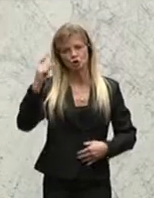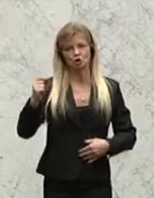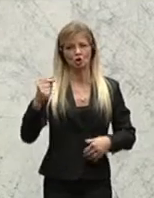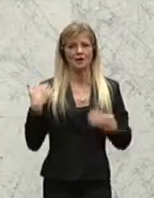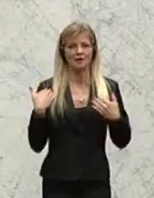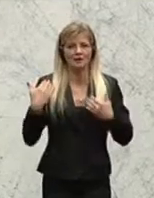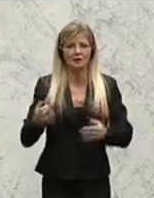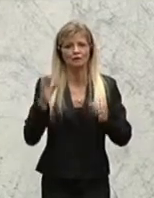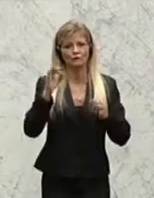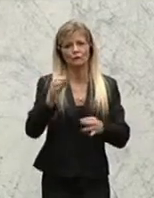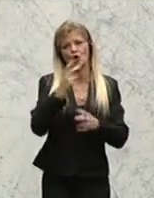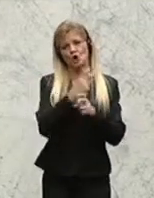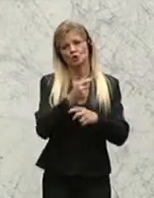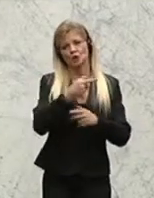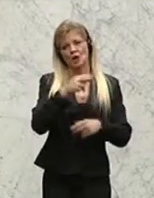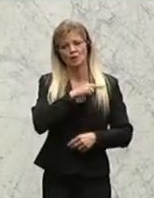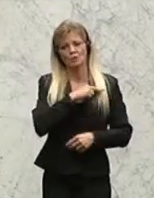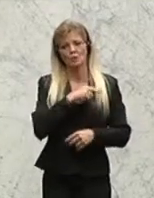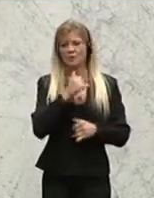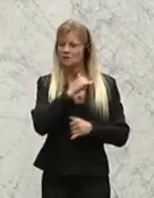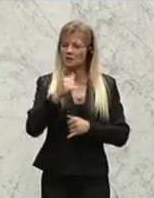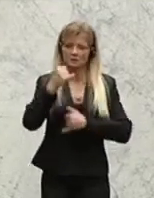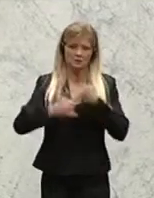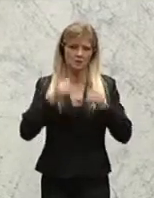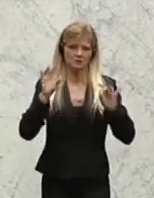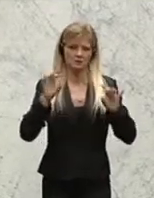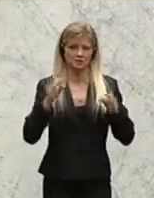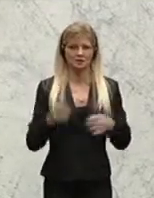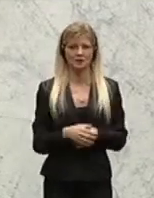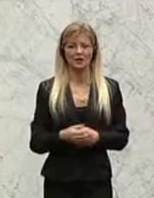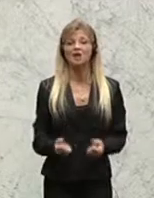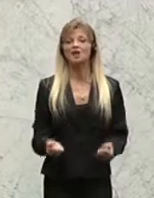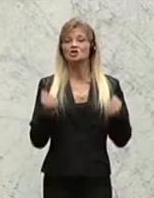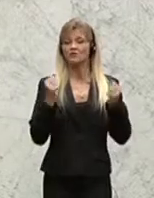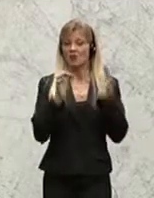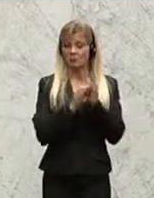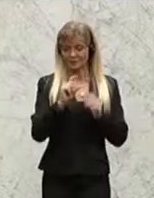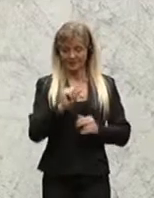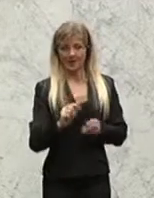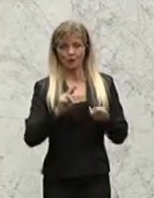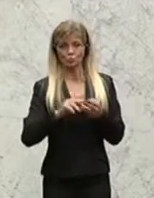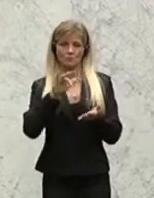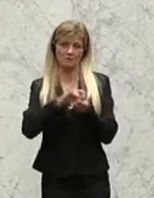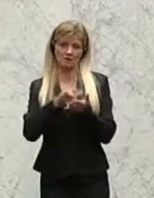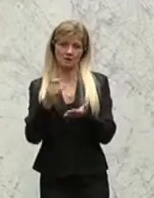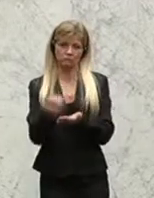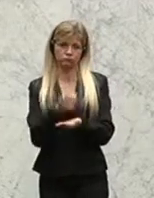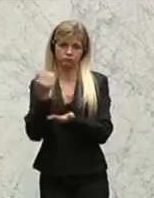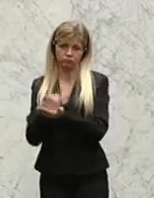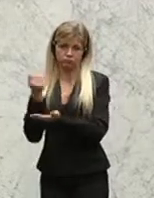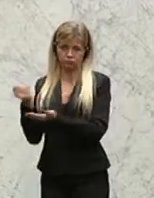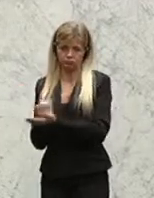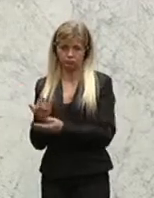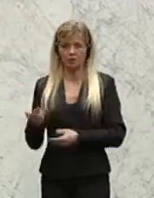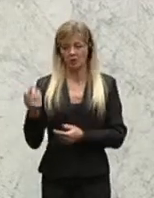Jahrzehnten. Der Schwerpunkt liegt bei der Entlastung von kleineren und mittleren Einkommen. Vorletzte Woche wurde